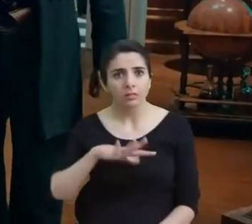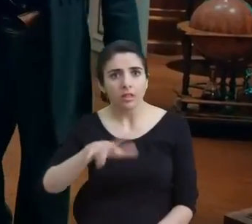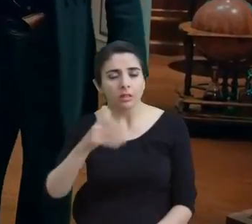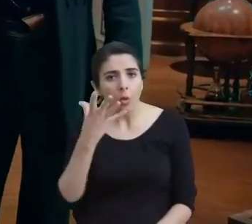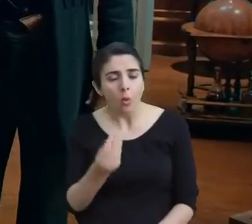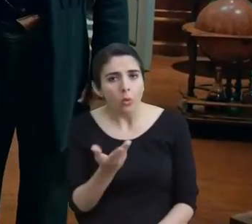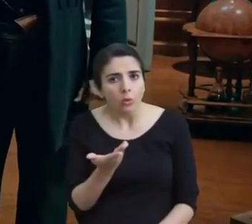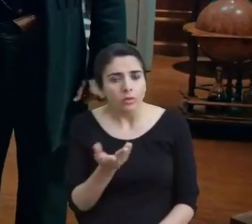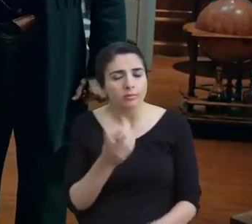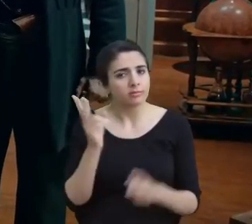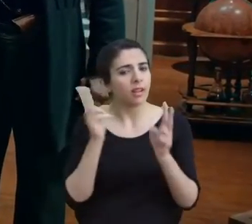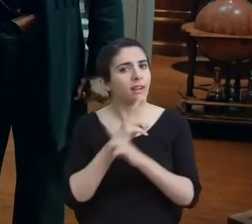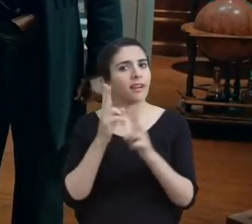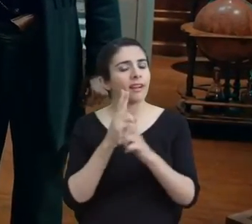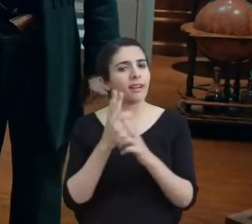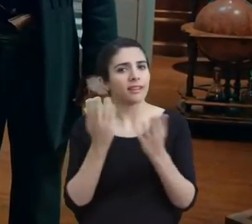Soyulduk.